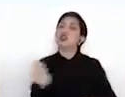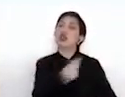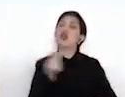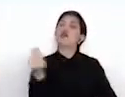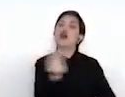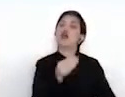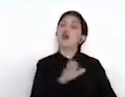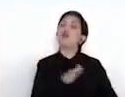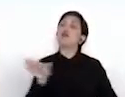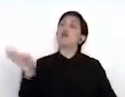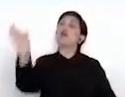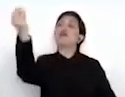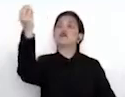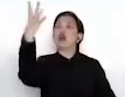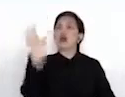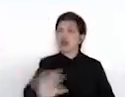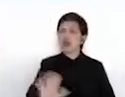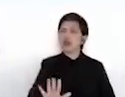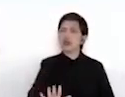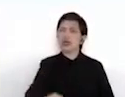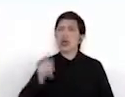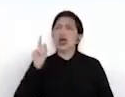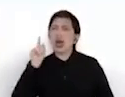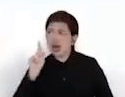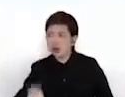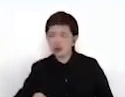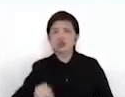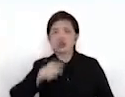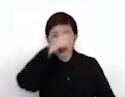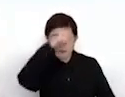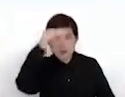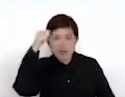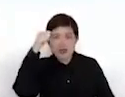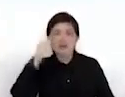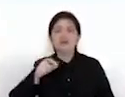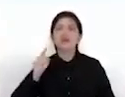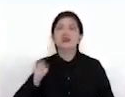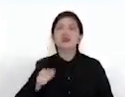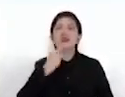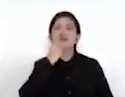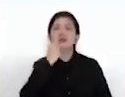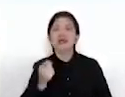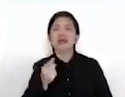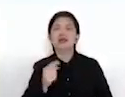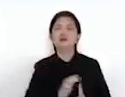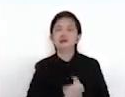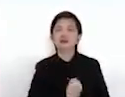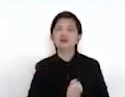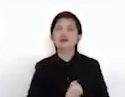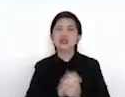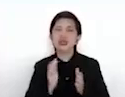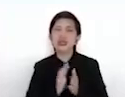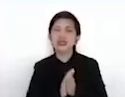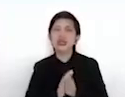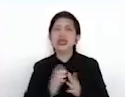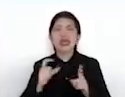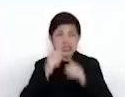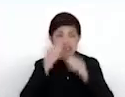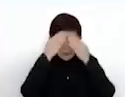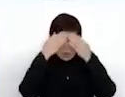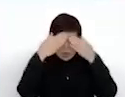ini uang rakyat harus maslahat harus efisien Maka ini yang disebut dengan demokrasi terpimpin